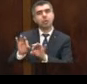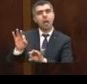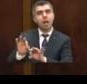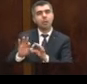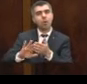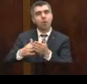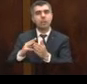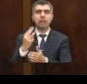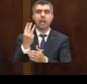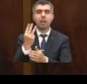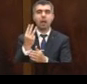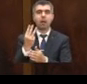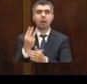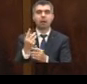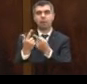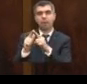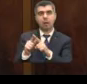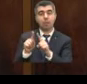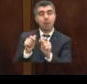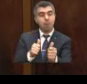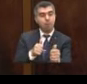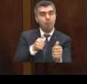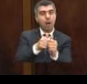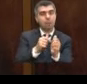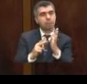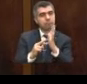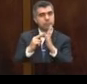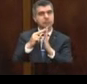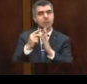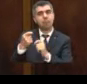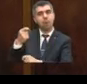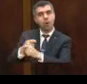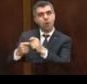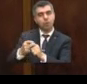3 محاور رئيسية: مواكبة الاستئناف التدريجي للنشاط الاقتصادي،